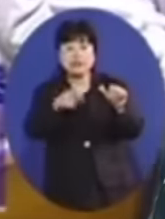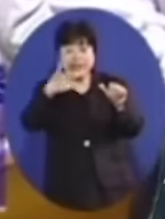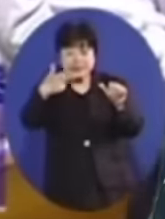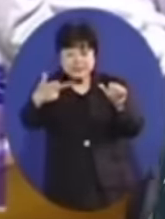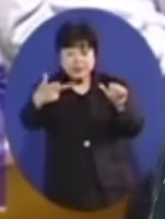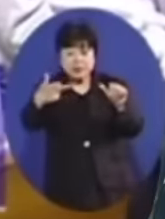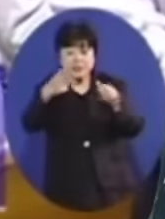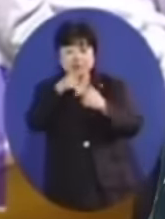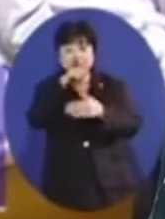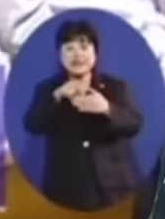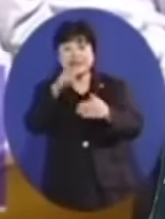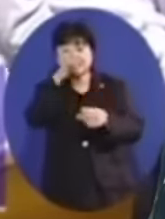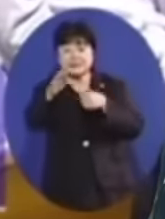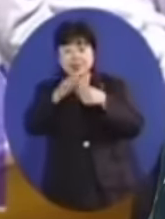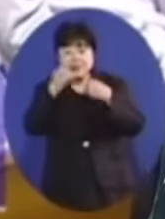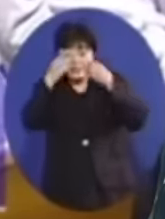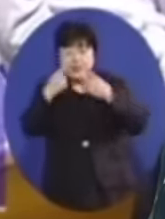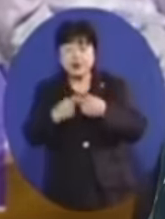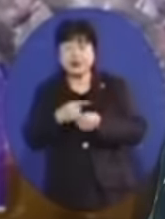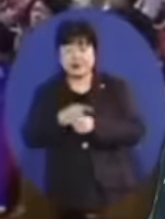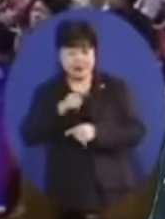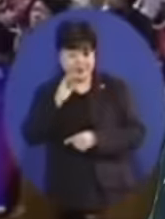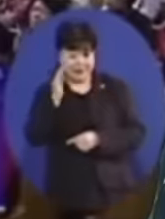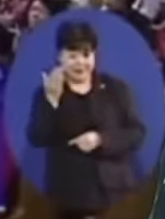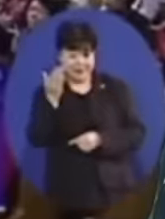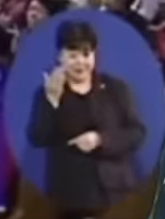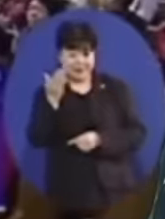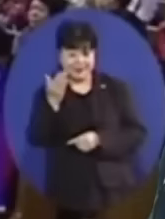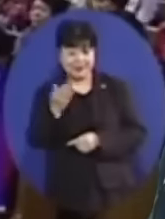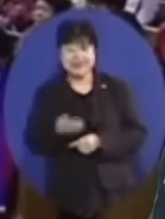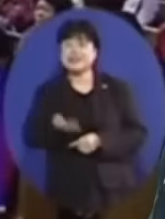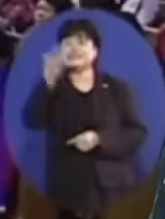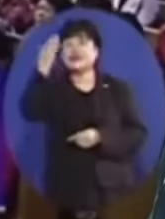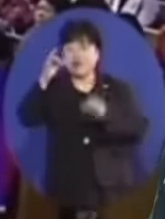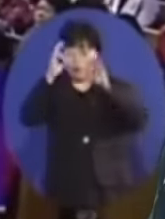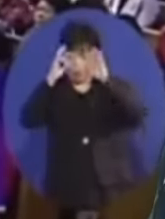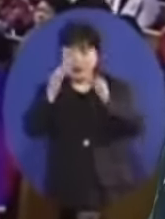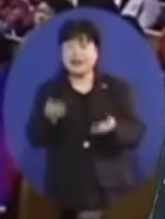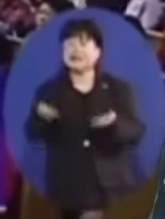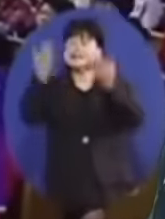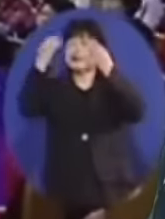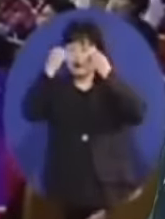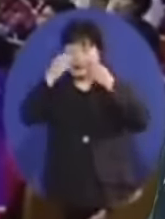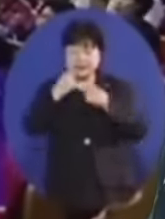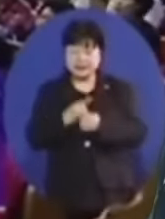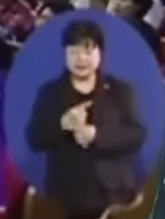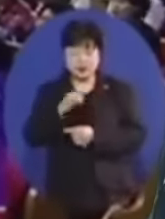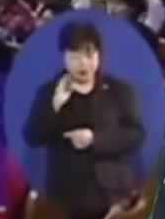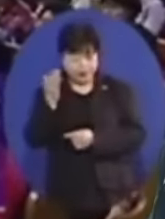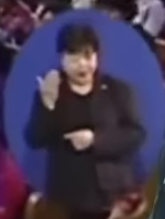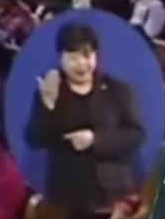있으면 새로운 피조물이라. 이전 것은 지나갔으니 보라 새것이 되었다.